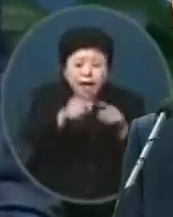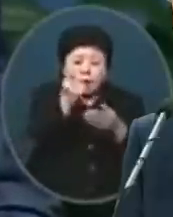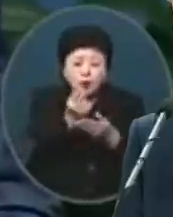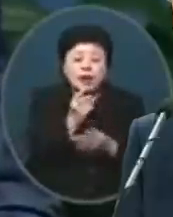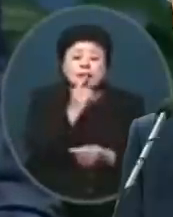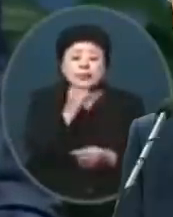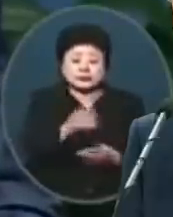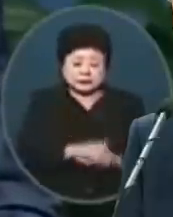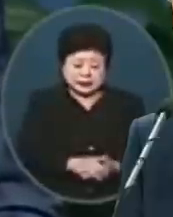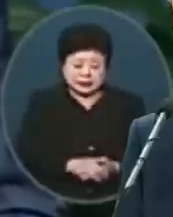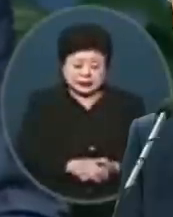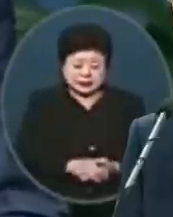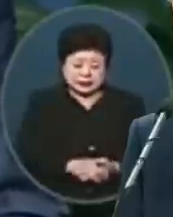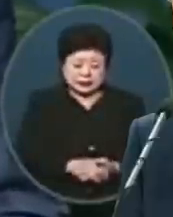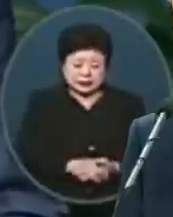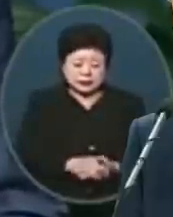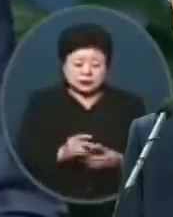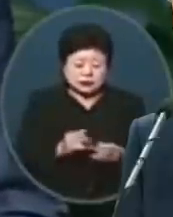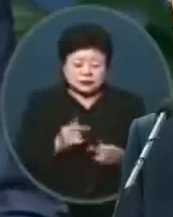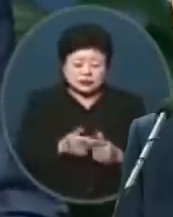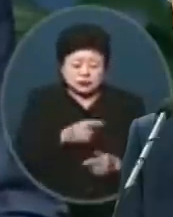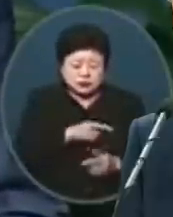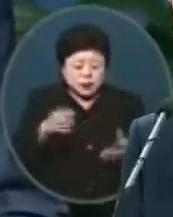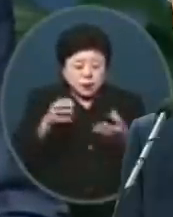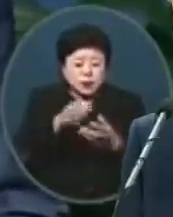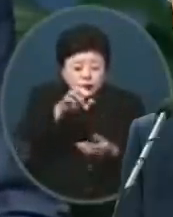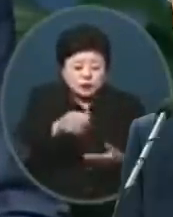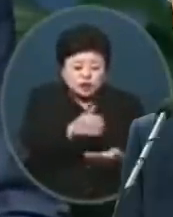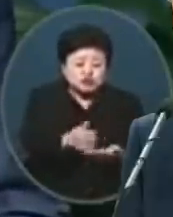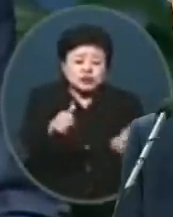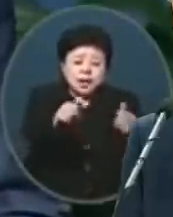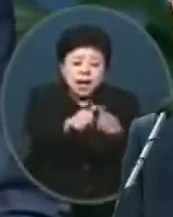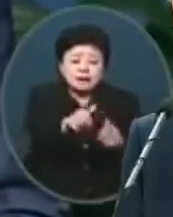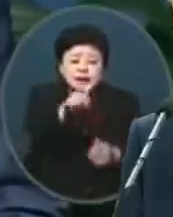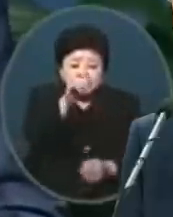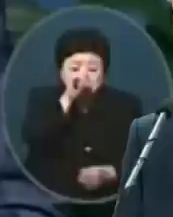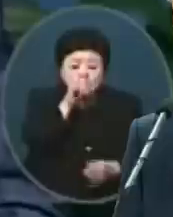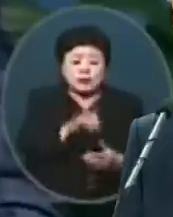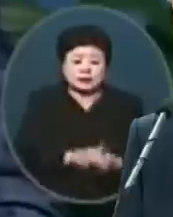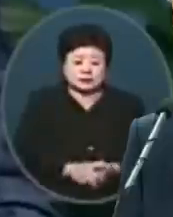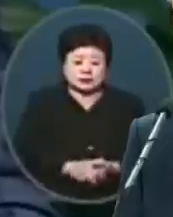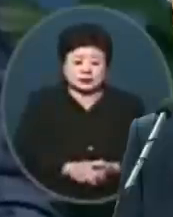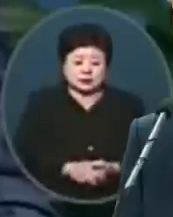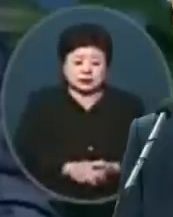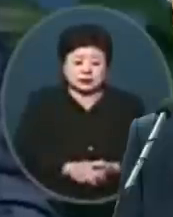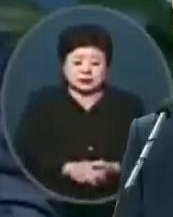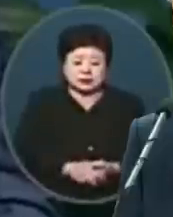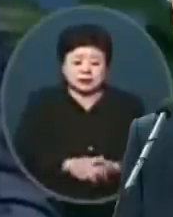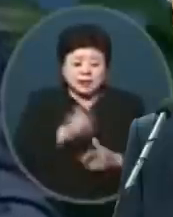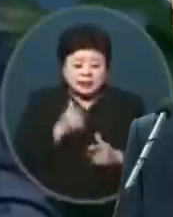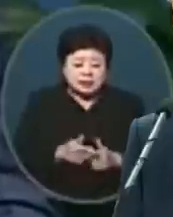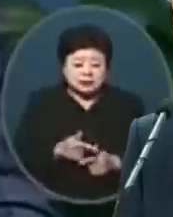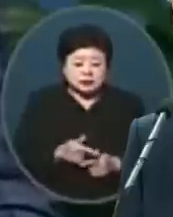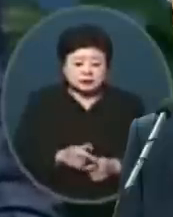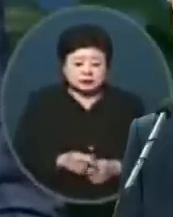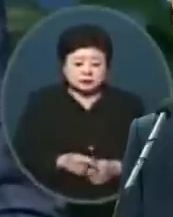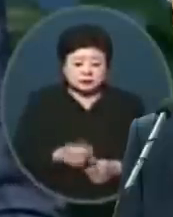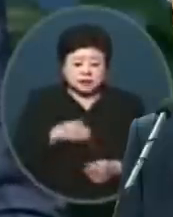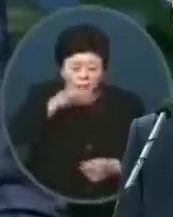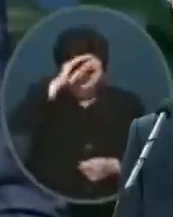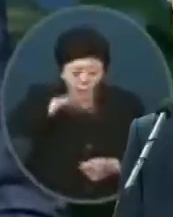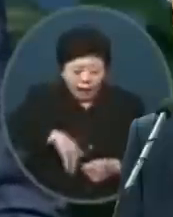것입니다. 너희 두세 사람이 내 이름으로 모인 곳에는 나도 너희 가운데 있겠다고 했는데 이 가운데 계신 예수님이 내게로 오라.